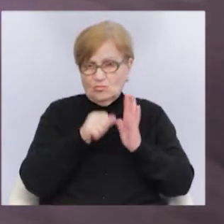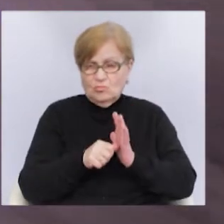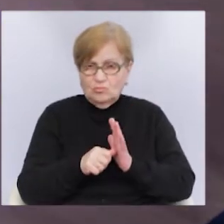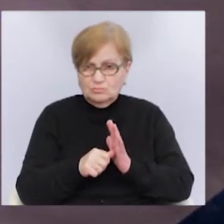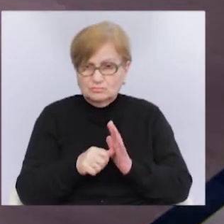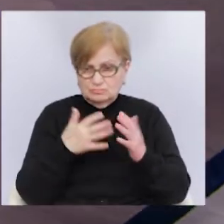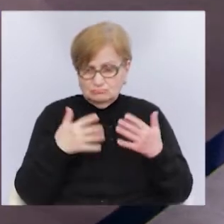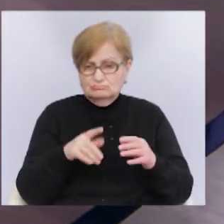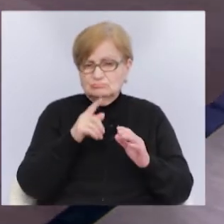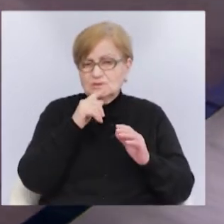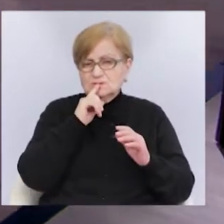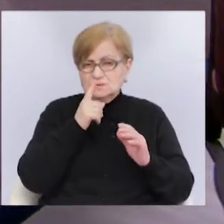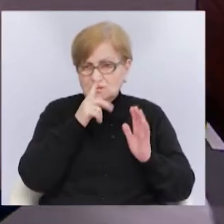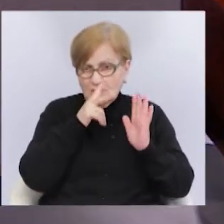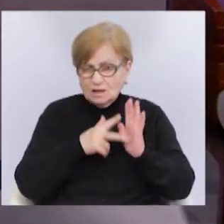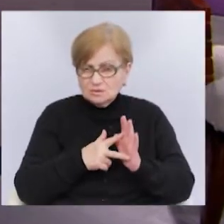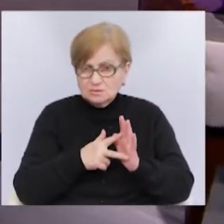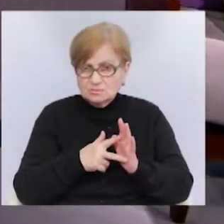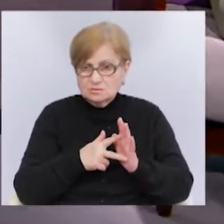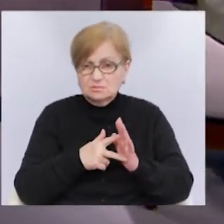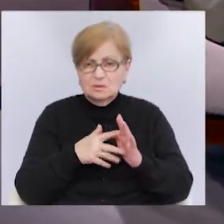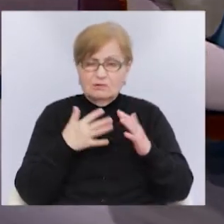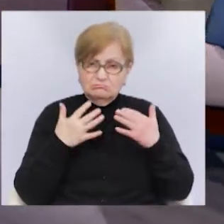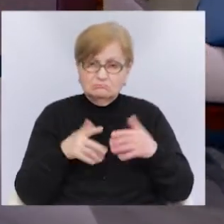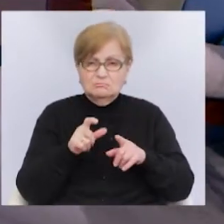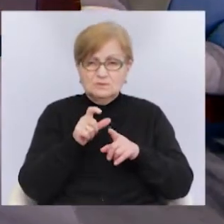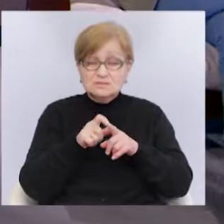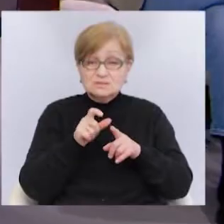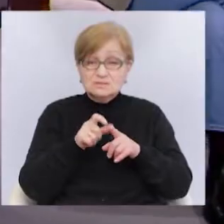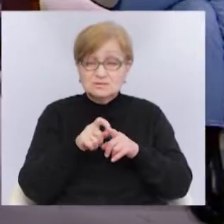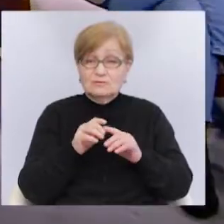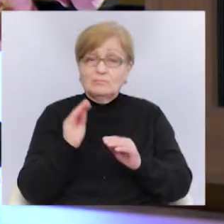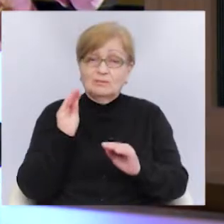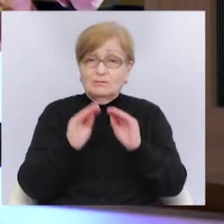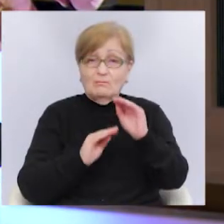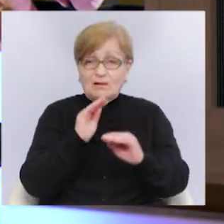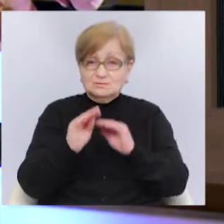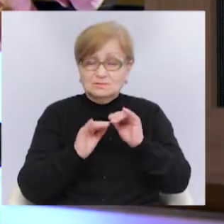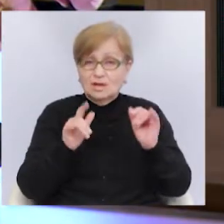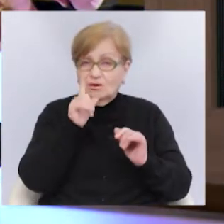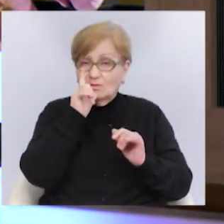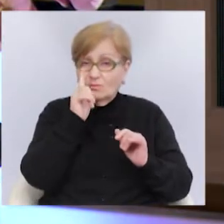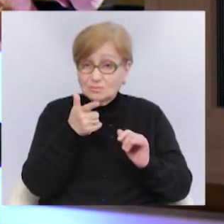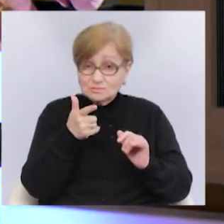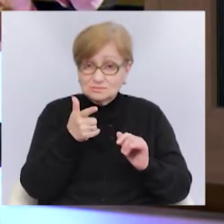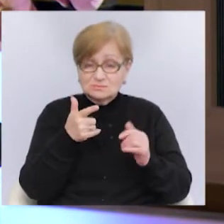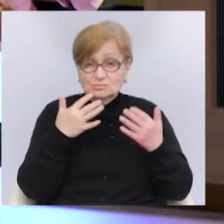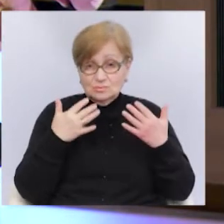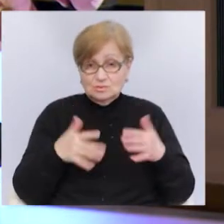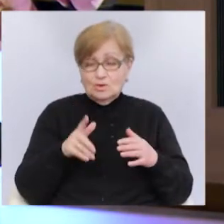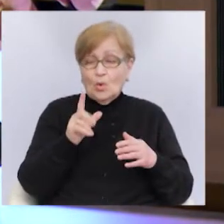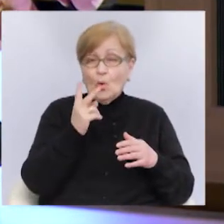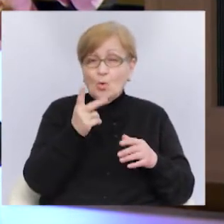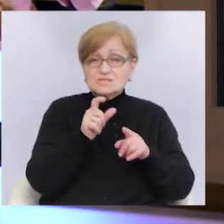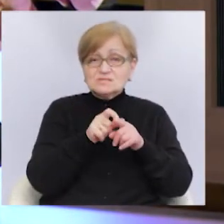თვის ასაკში, წლის და 8 თვის ასაკში ეს სიტყვებს რაოდენობა ნელ-ნელა იმატებს. 2 წლის ასაკისთვის უკვე არის ეს ორ